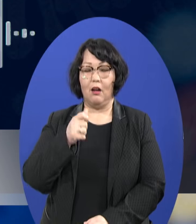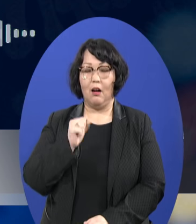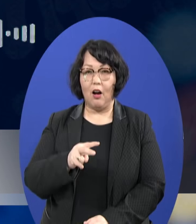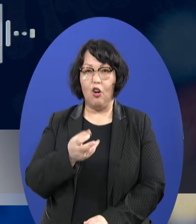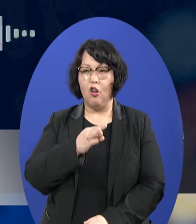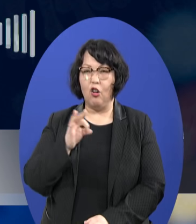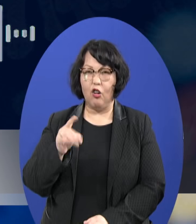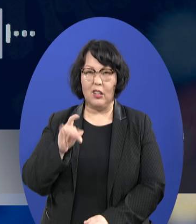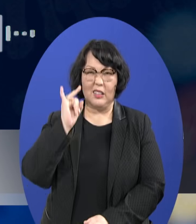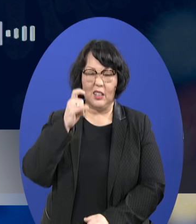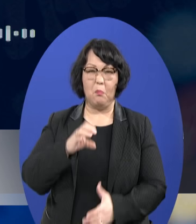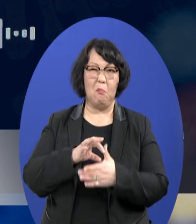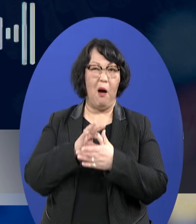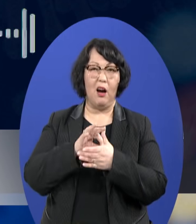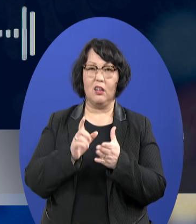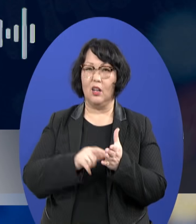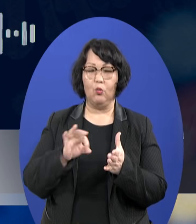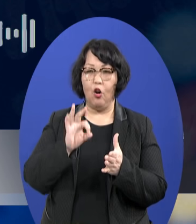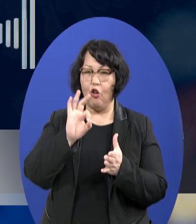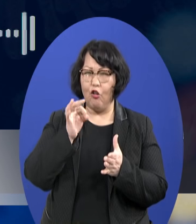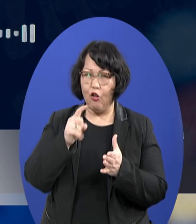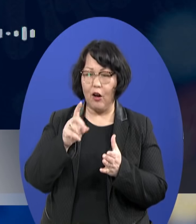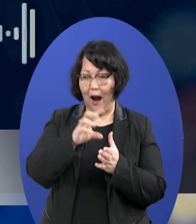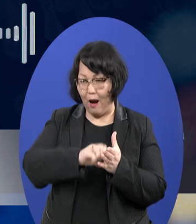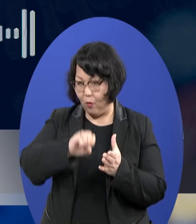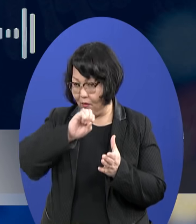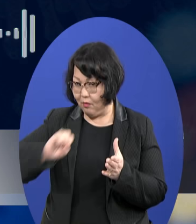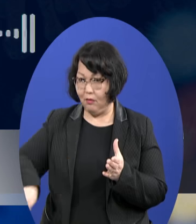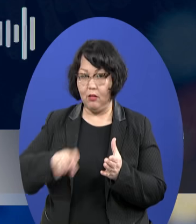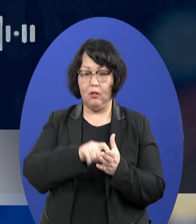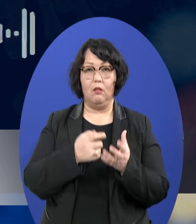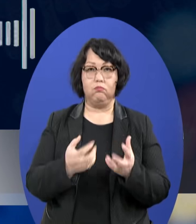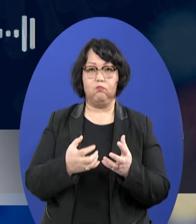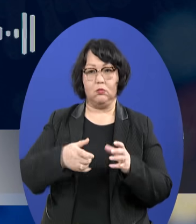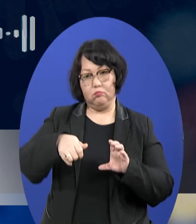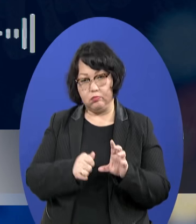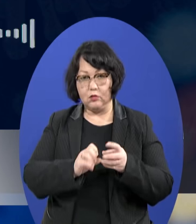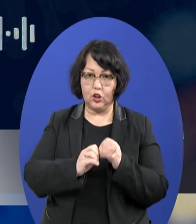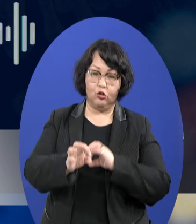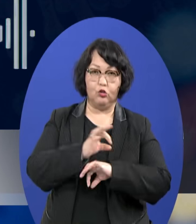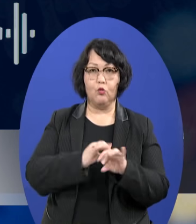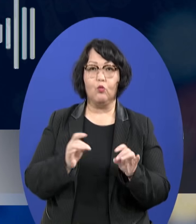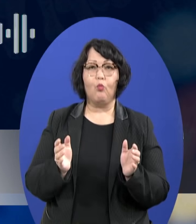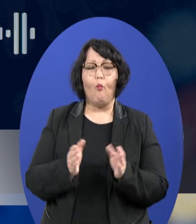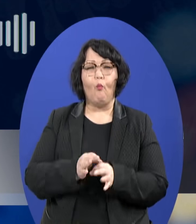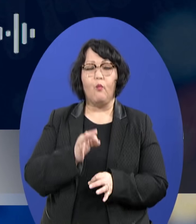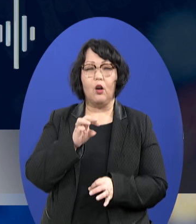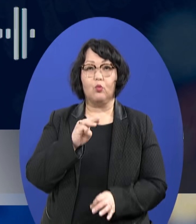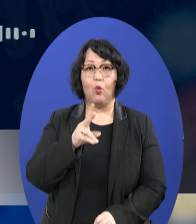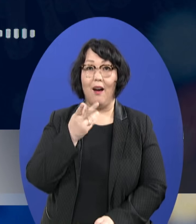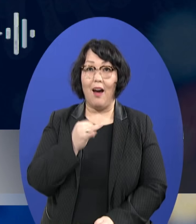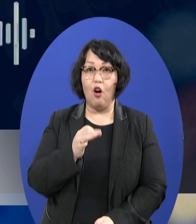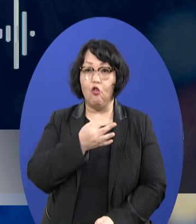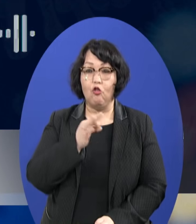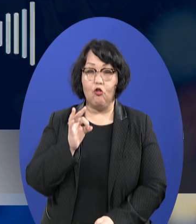тарган малын өөхийн авчиж чанж гаргадаг. Тийм учраас дурангайтар өөх багтай ийм